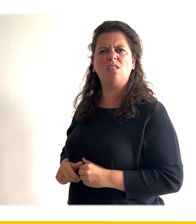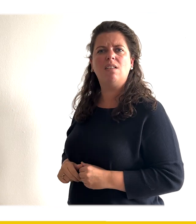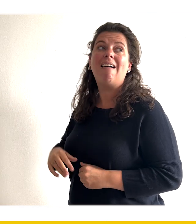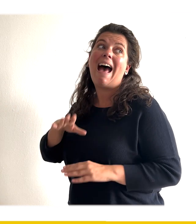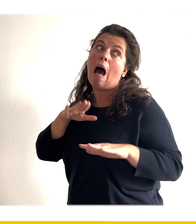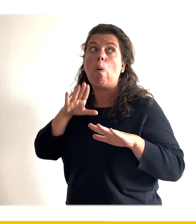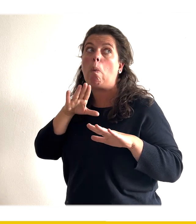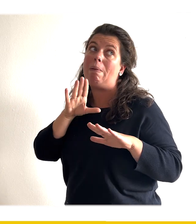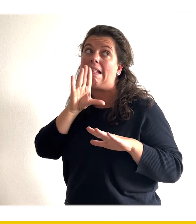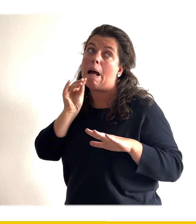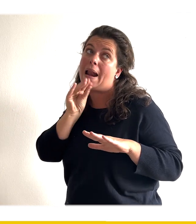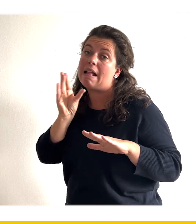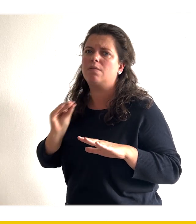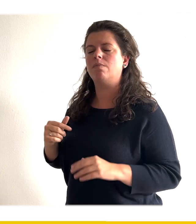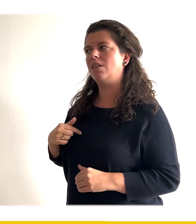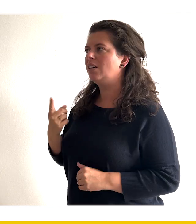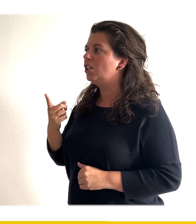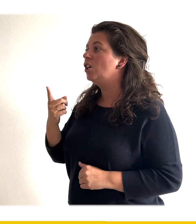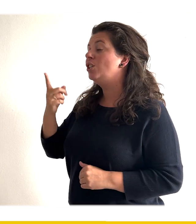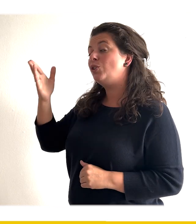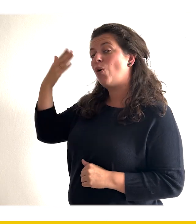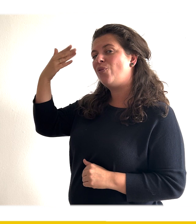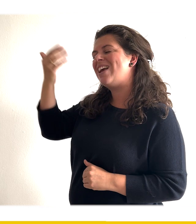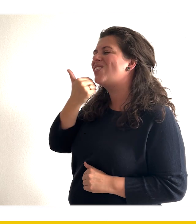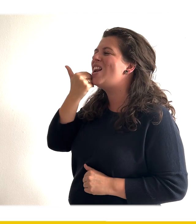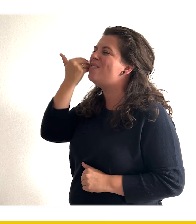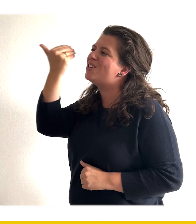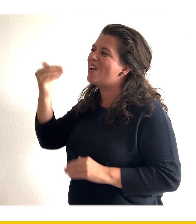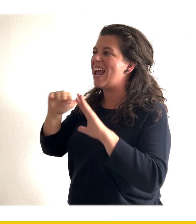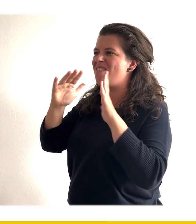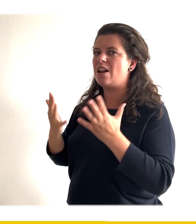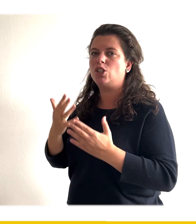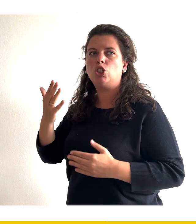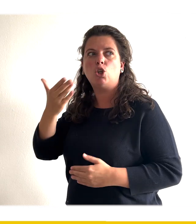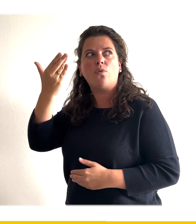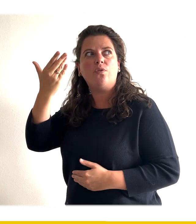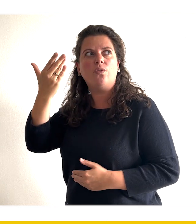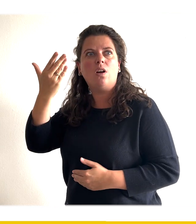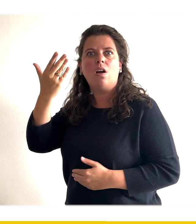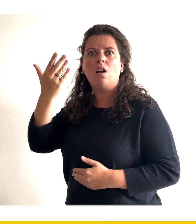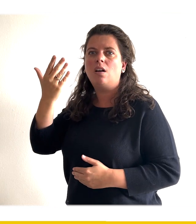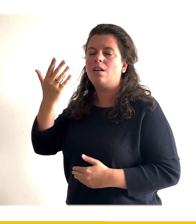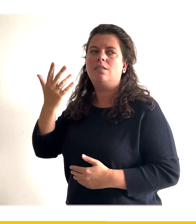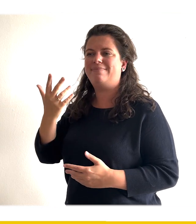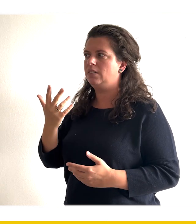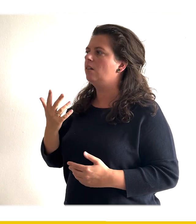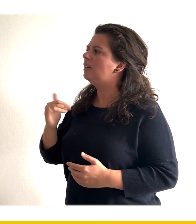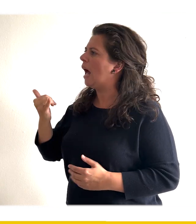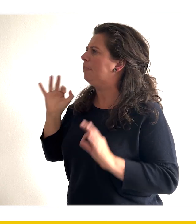napraten. Sophie is de liefste van de hele wereld. Sophie is de... Precies. Stil zijn nu. Ik ben een boekje aan het lezen. En mijn chips aan het eten.